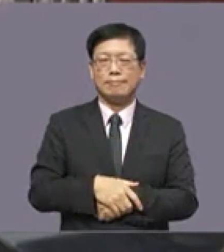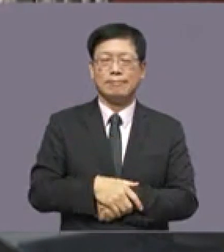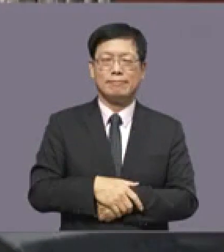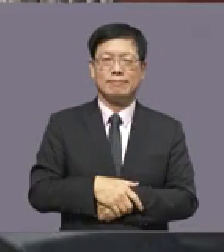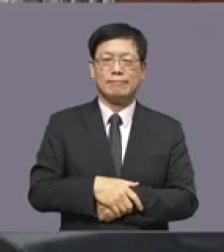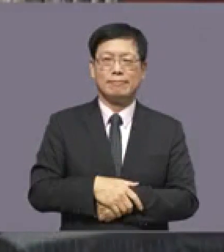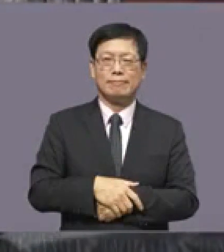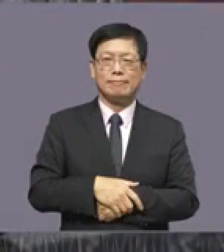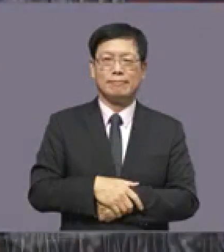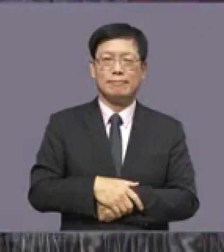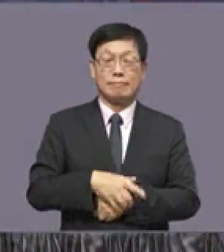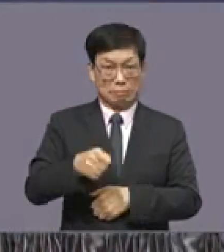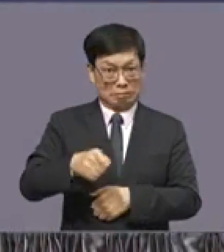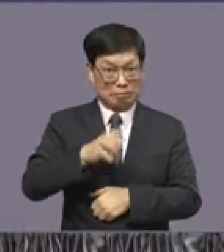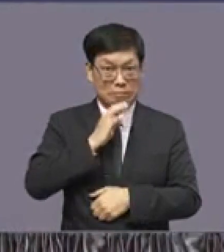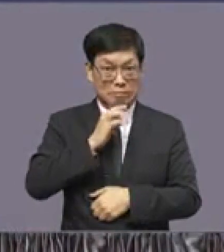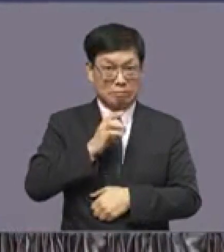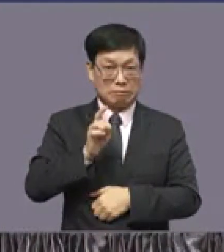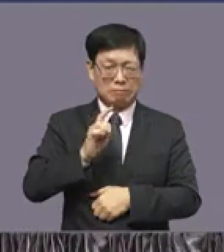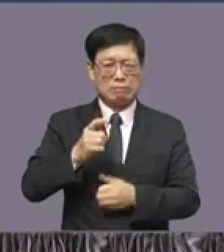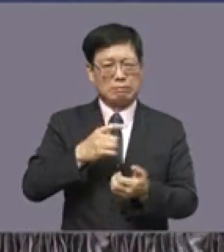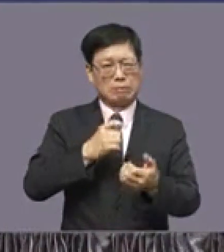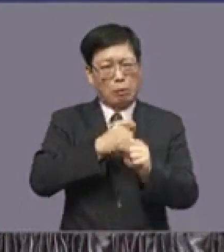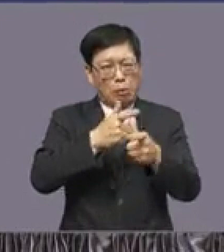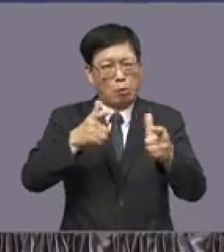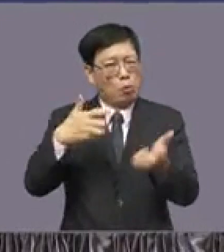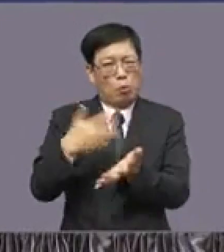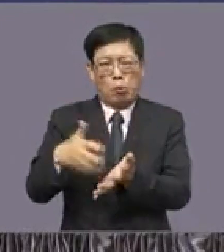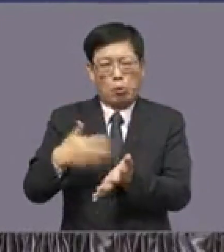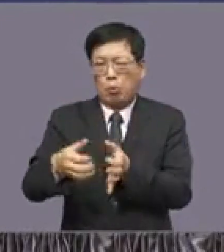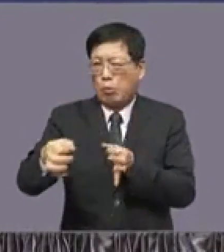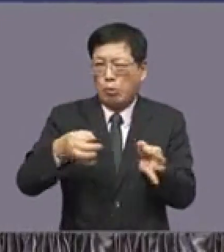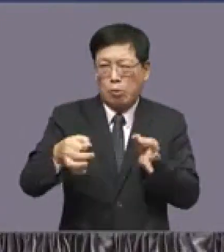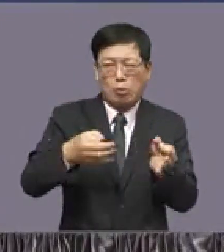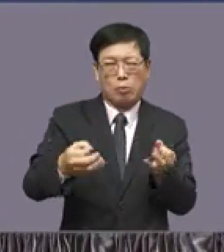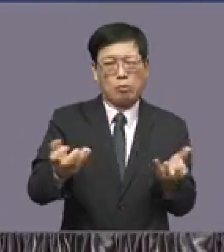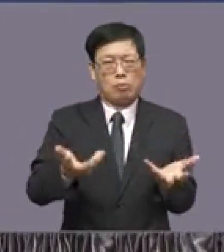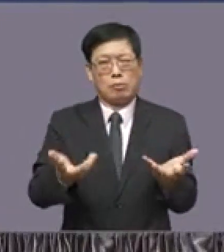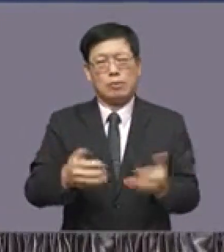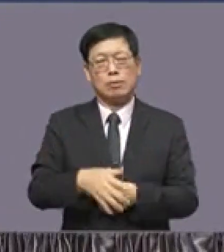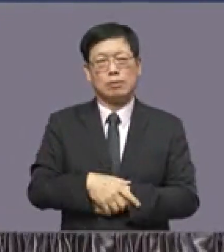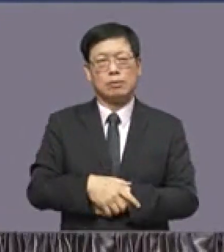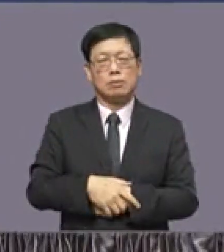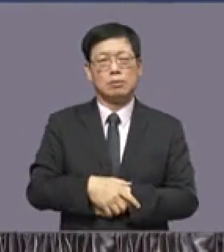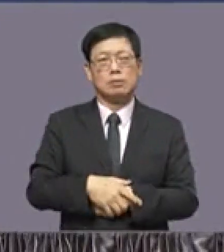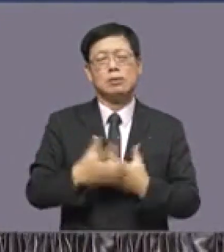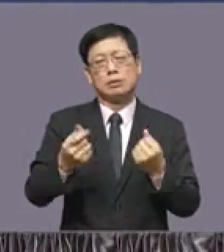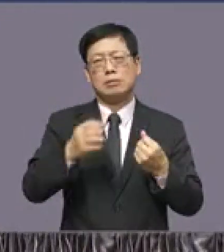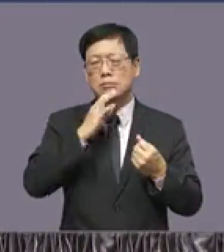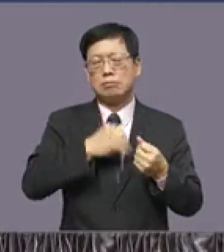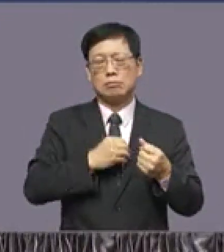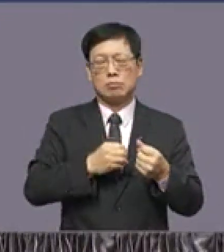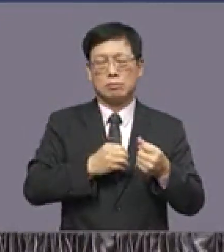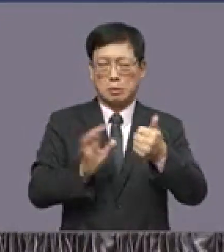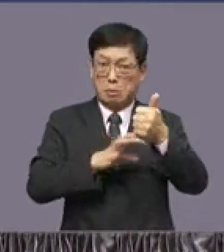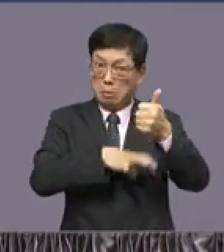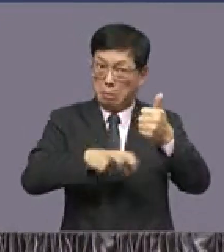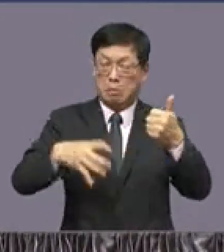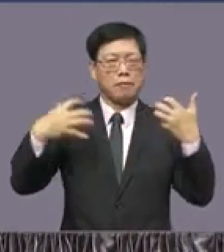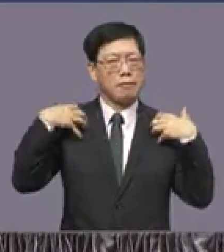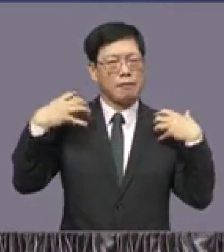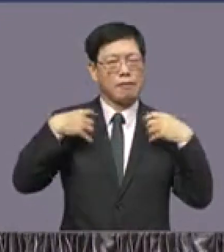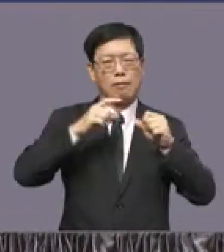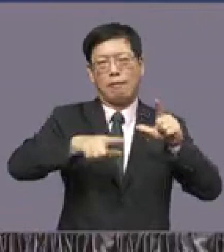这个是牵涉到许多的行业，那这些行业的话都是由各相关的部会所掌